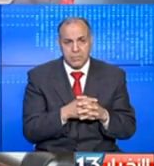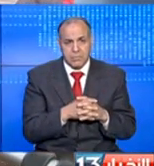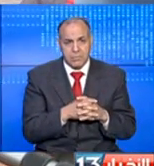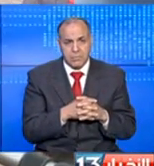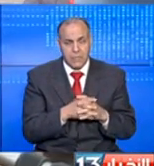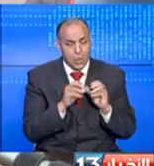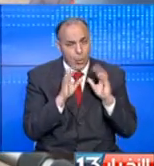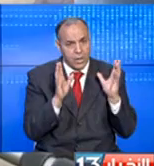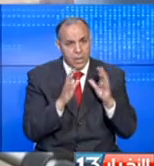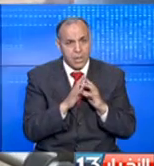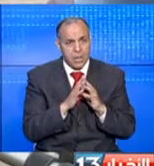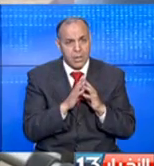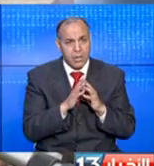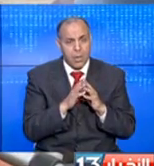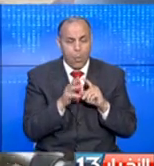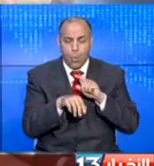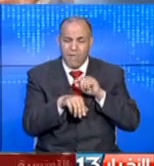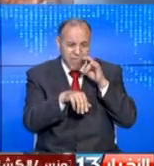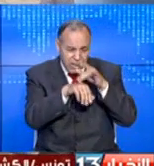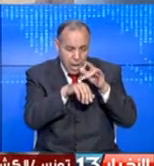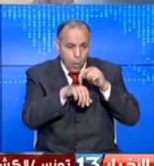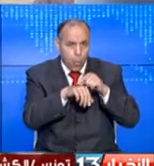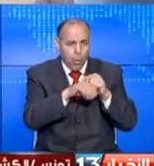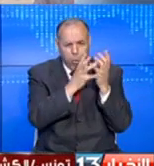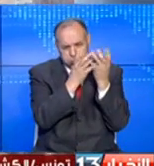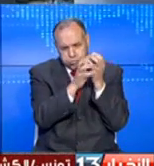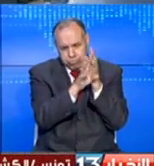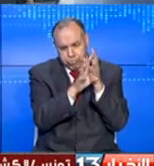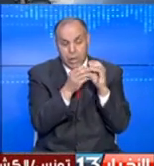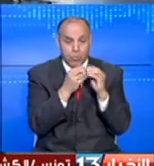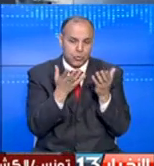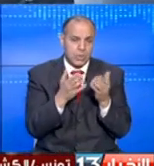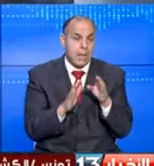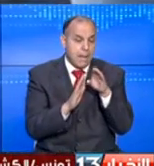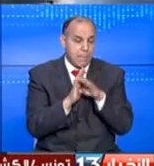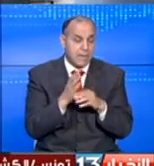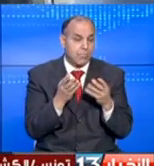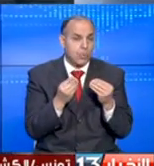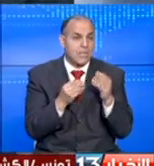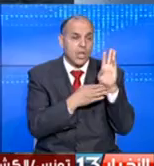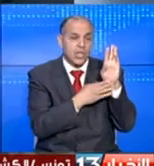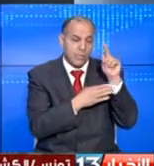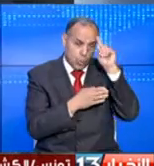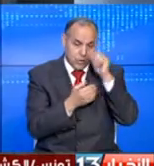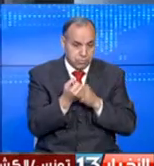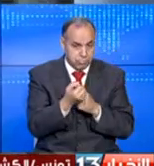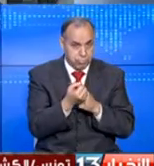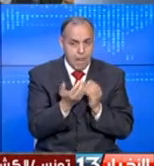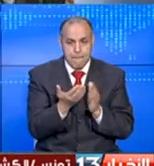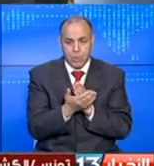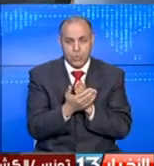يعني واضح، اما فيجوا اخر وقت العشيه وحطوها كيف الطماطم هكا فوق بعضها. برنامج مكثف للكشافه التونسيه